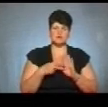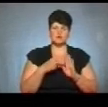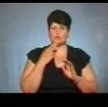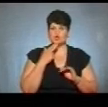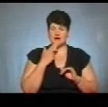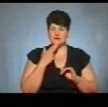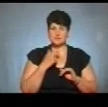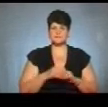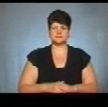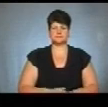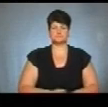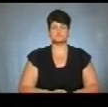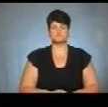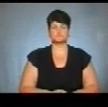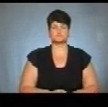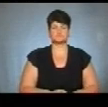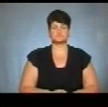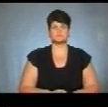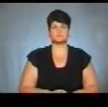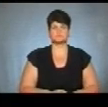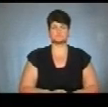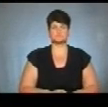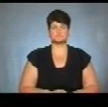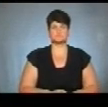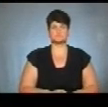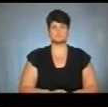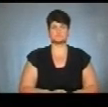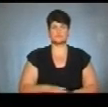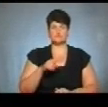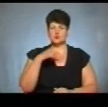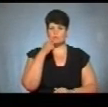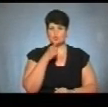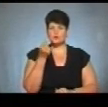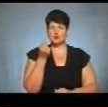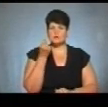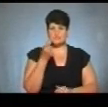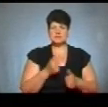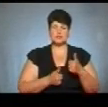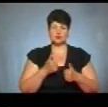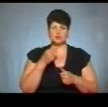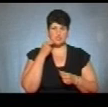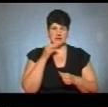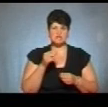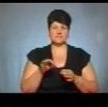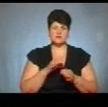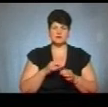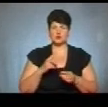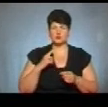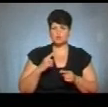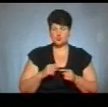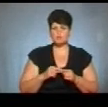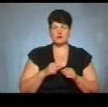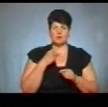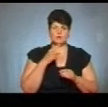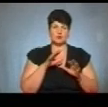червня. Анжела Шова, Андрій Бодак, новини. Цьогоріч це 11-й конкурс «Кращий вишиваний костюм». За словами голови